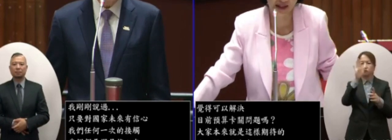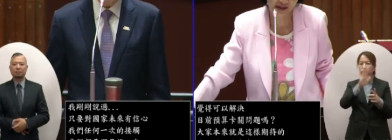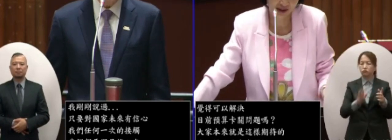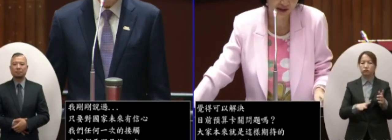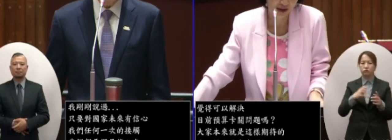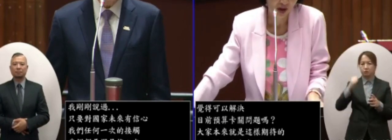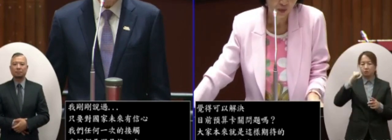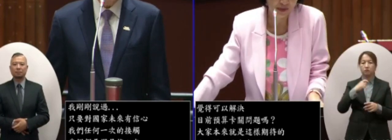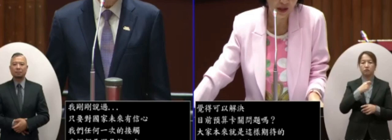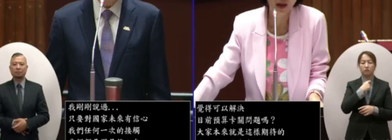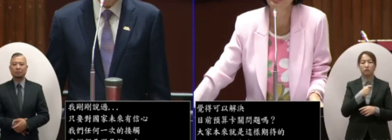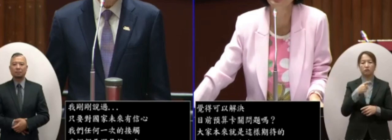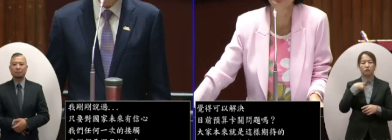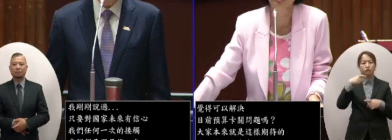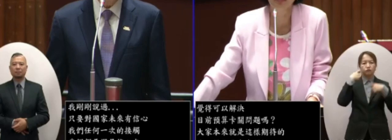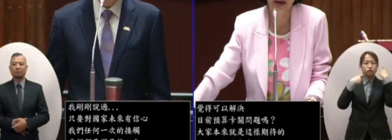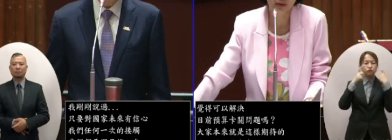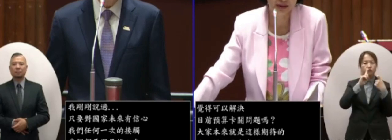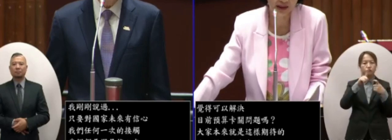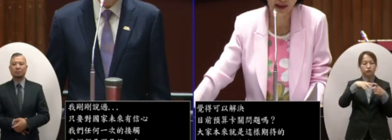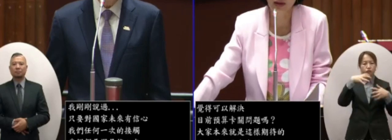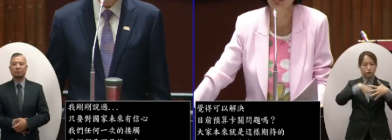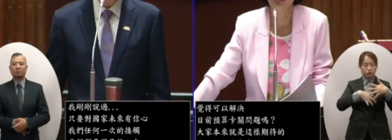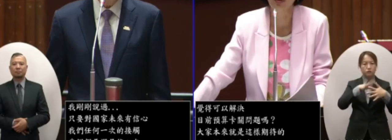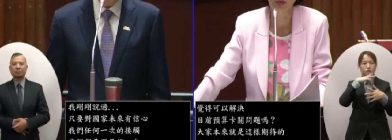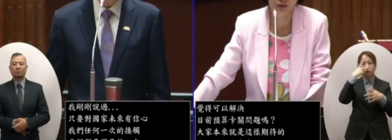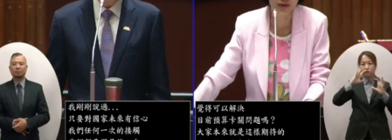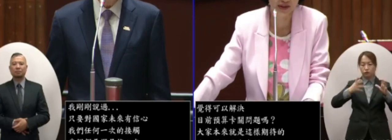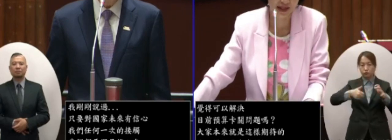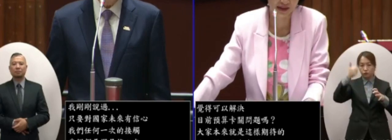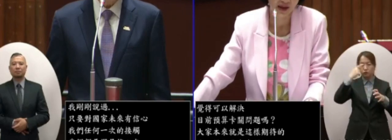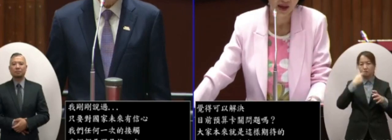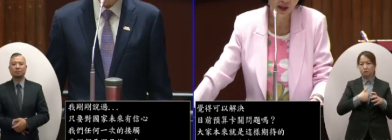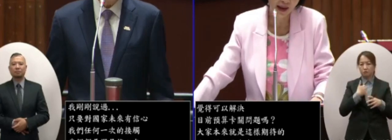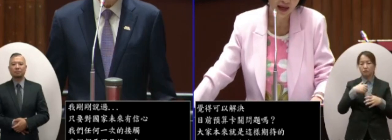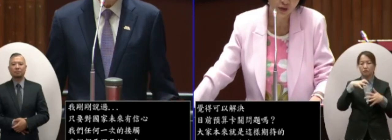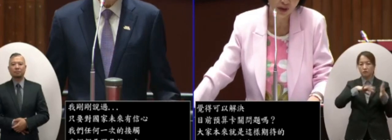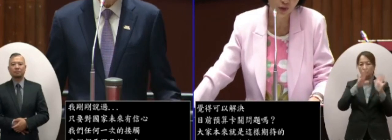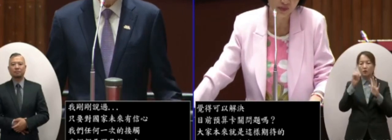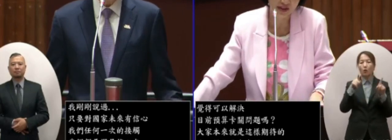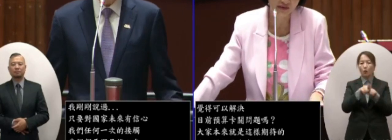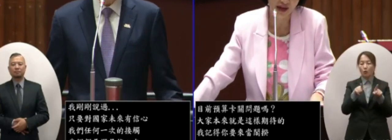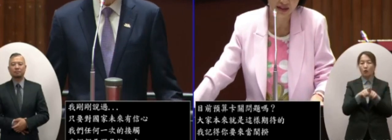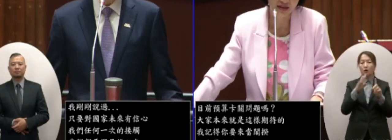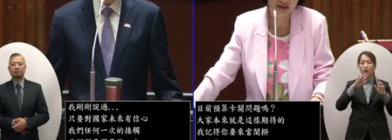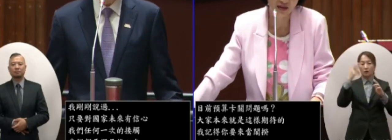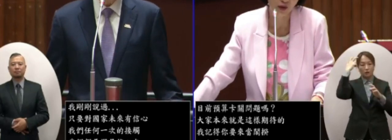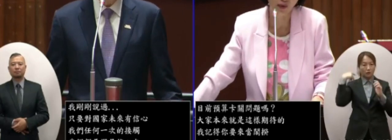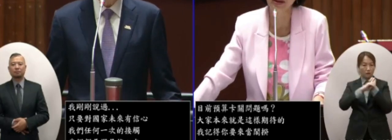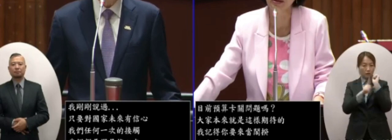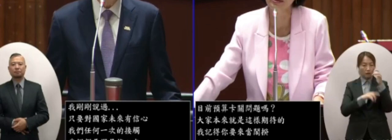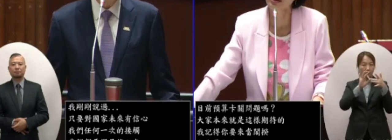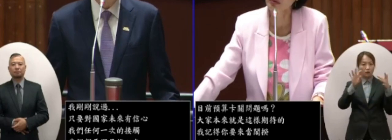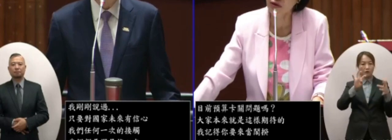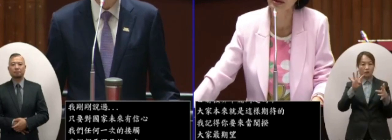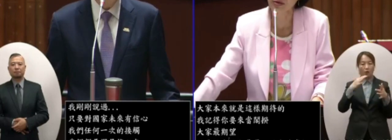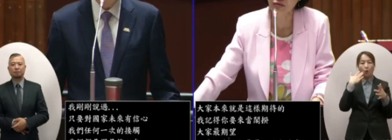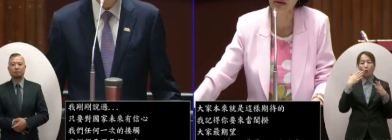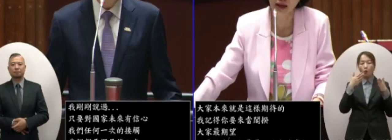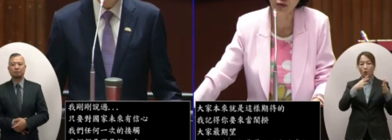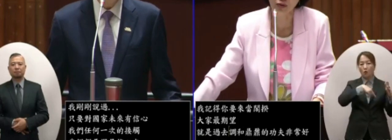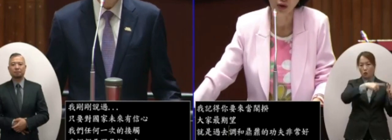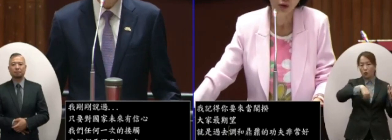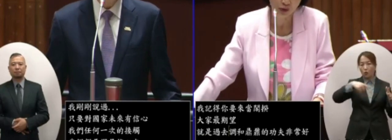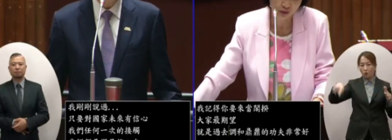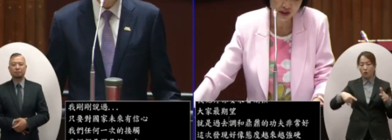我比较好奇的是你背后的这个赖总统，我说实在的，一般来说根据我们宪法44条规定哦，当院跟院当中有